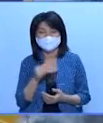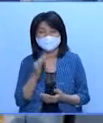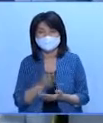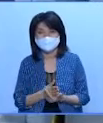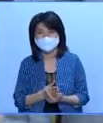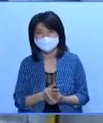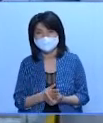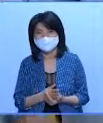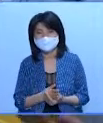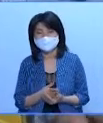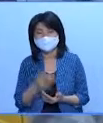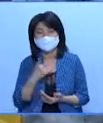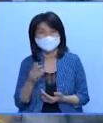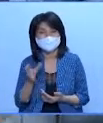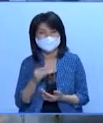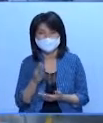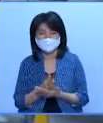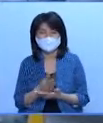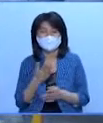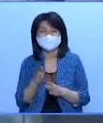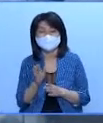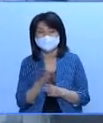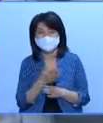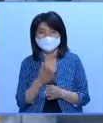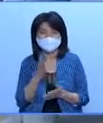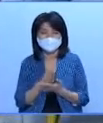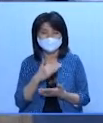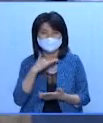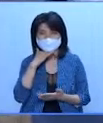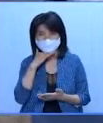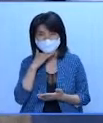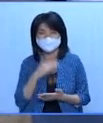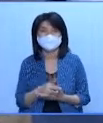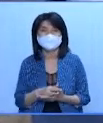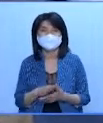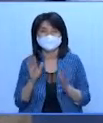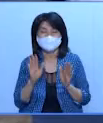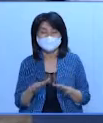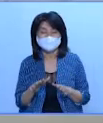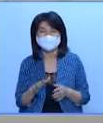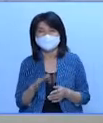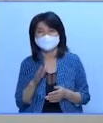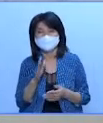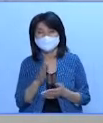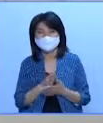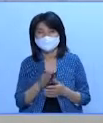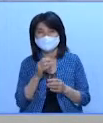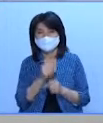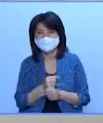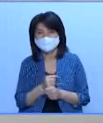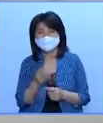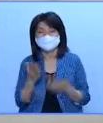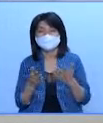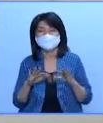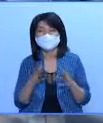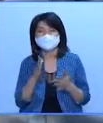барлығымен жабдықталғанбыз, бізде бәрі бар. Жеке қорғаныш құралдары да жеткілікті. Оттегі беретін аппарат, басқа да қондырғылар. Қысқасы, кез келген төтенше